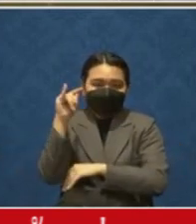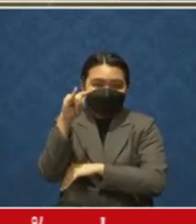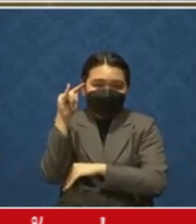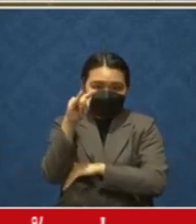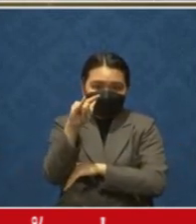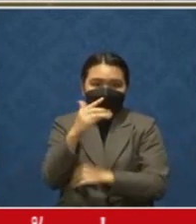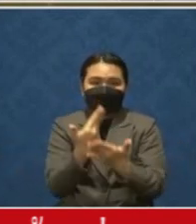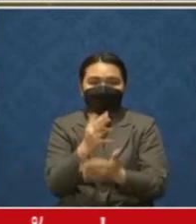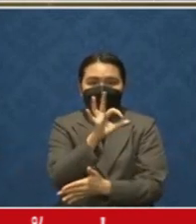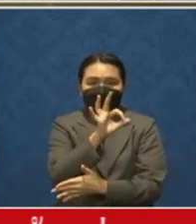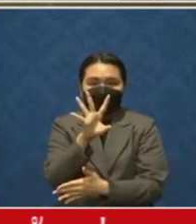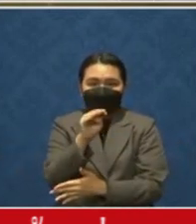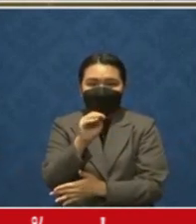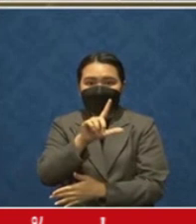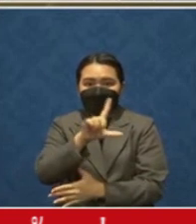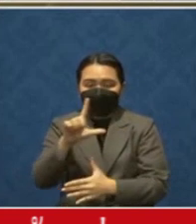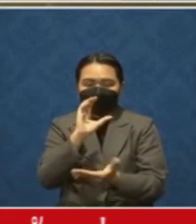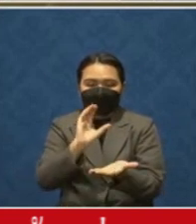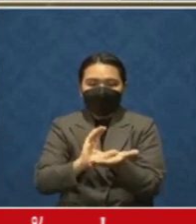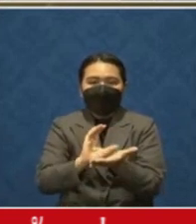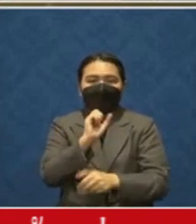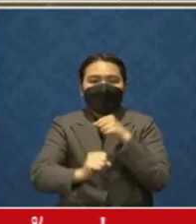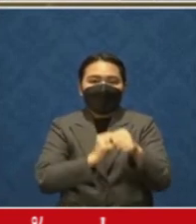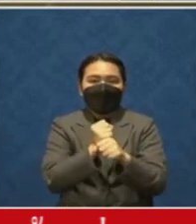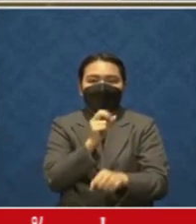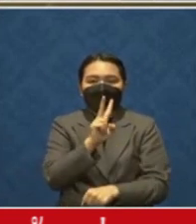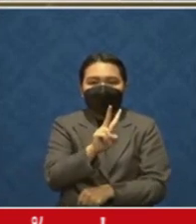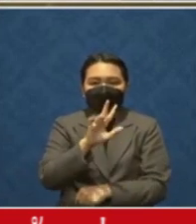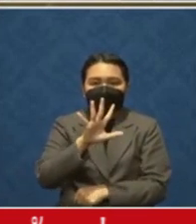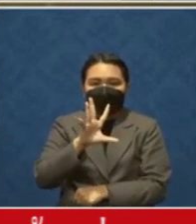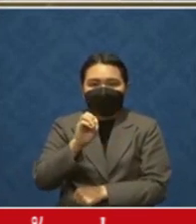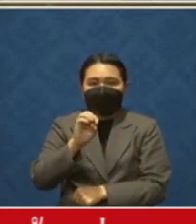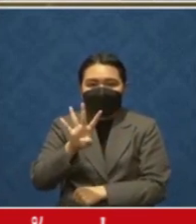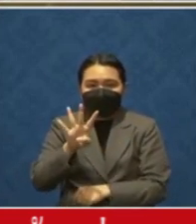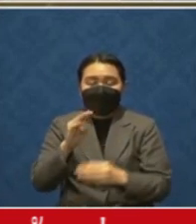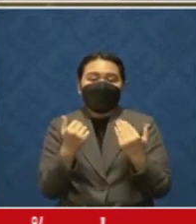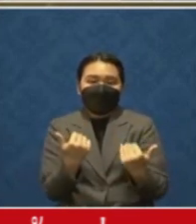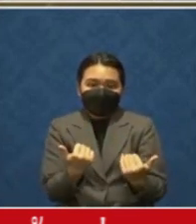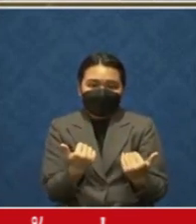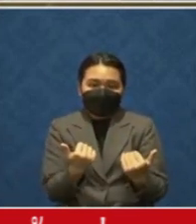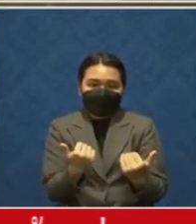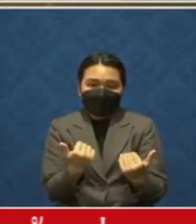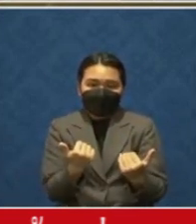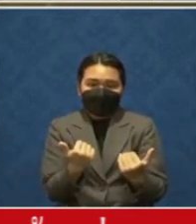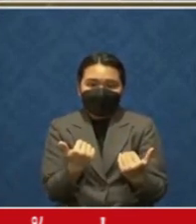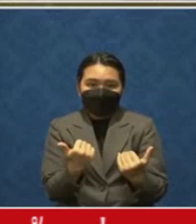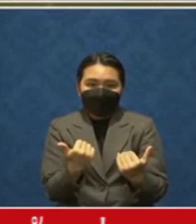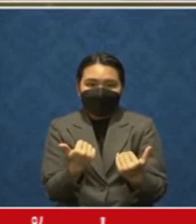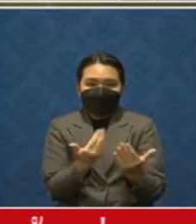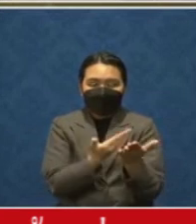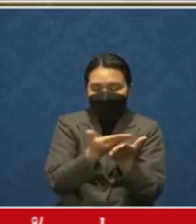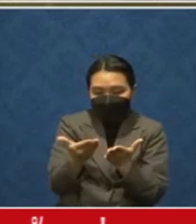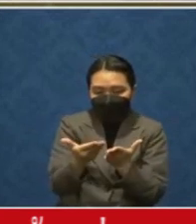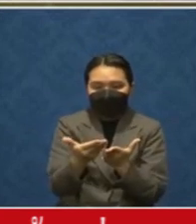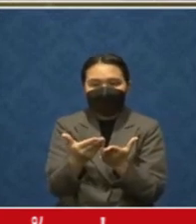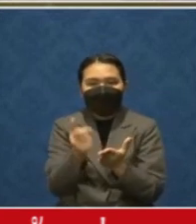ากาศ940ล้านบาทงบประมาณตั้งแต่ปี2564ครับตอนนี้ก็ยังไ